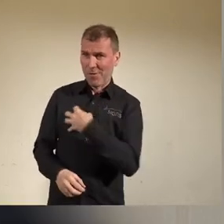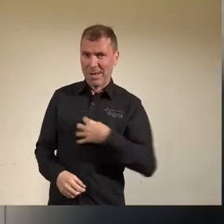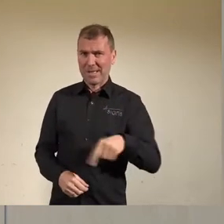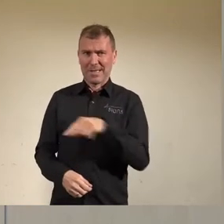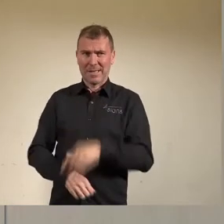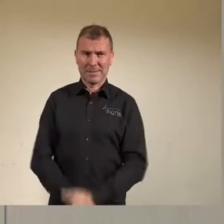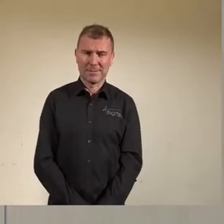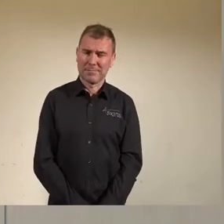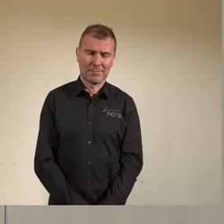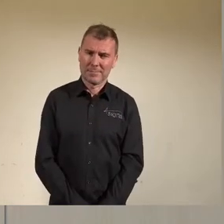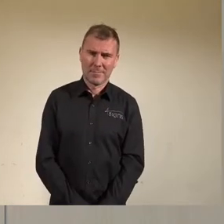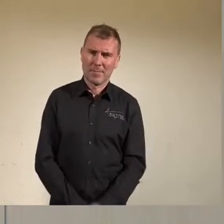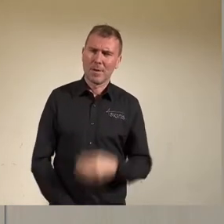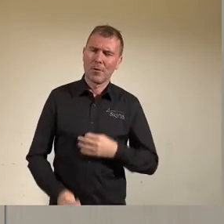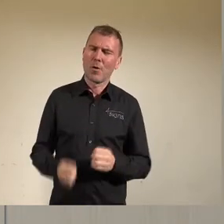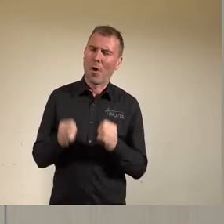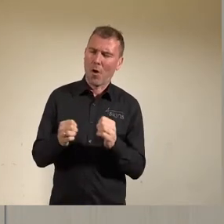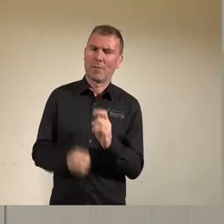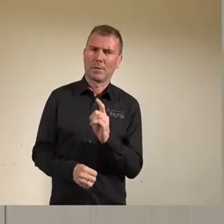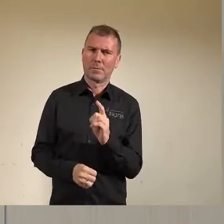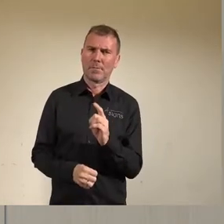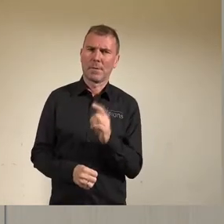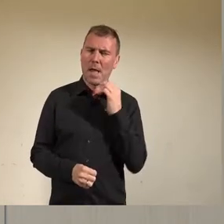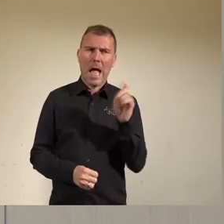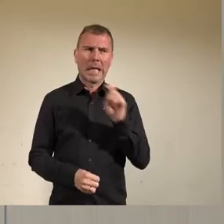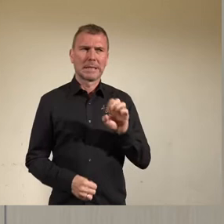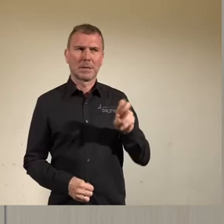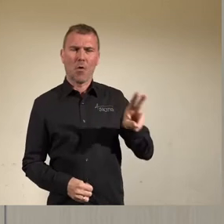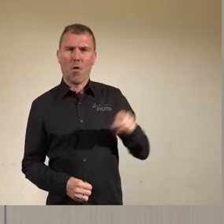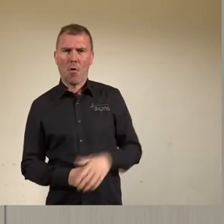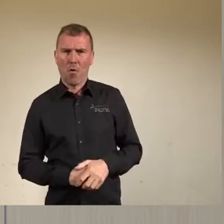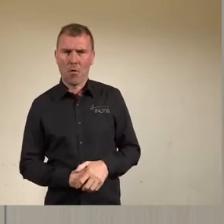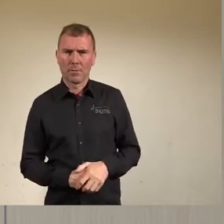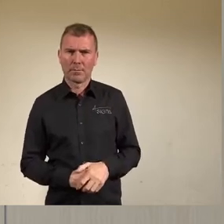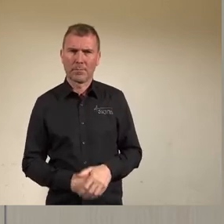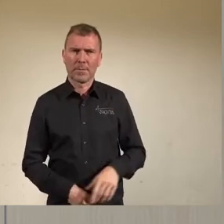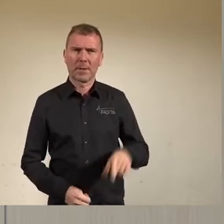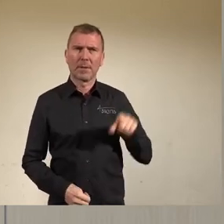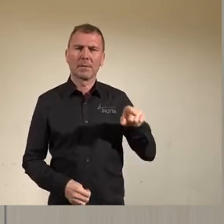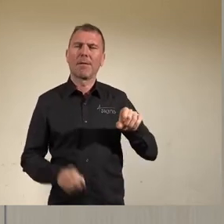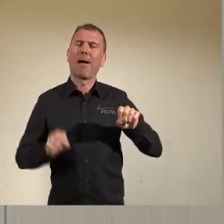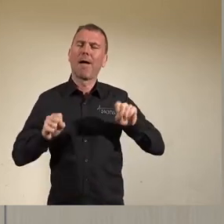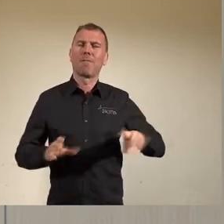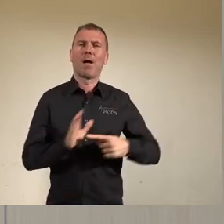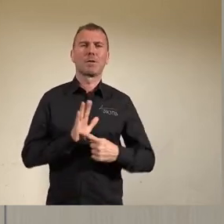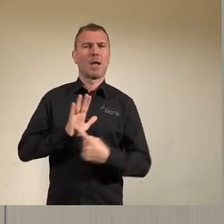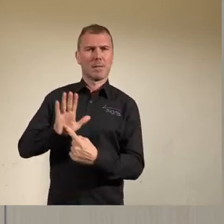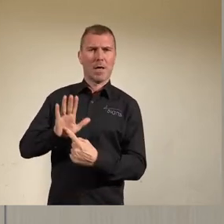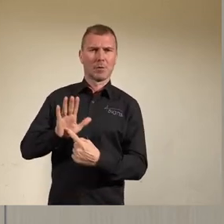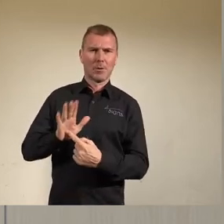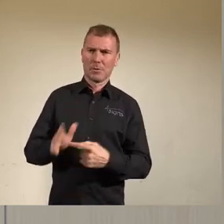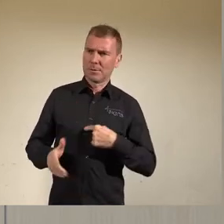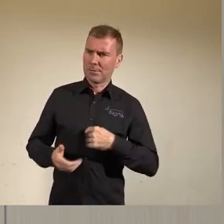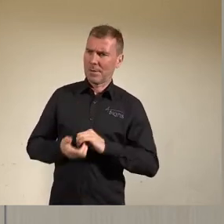Dresdner entscheidet. Und ich hoffe auch sehr, Herr Sastrow, dass Sie die falsche Darstellung, dass wir in